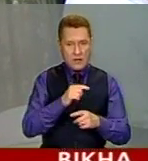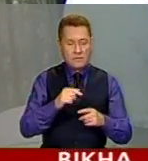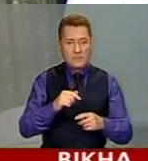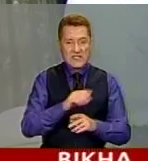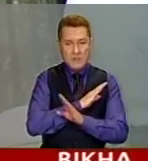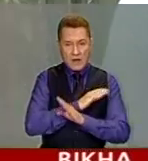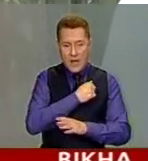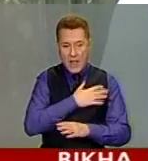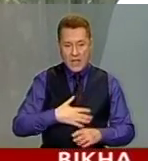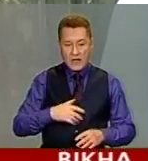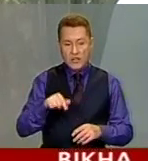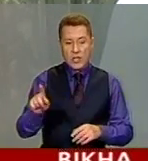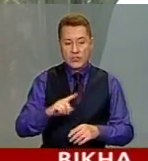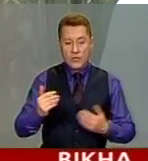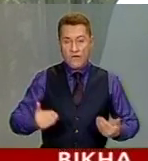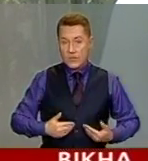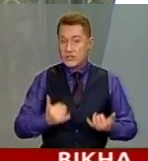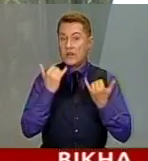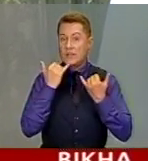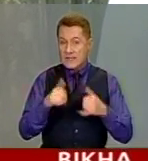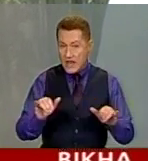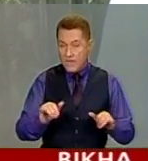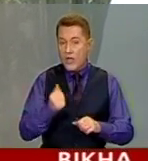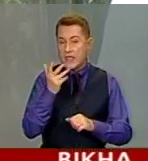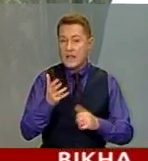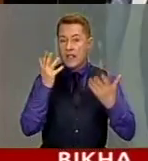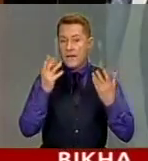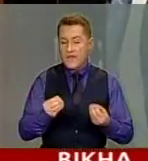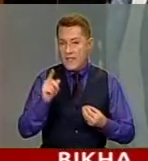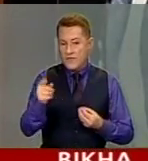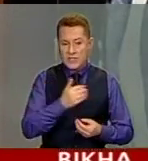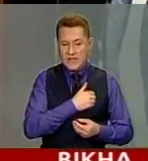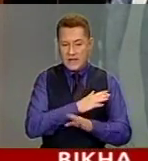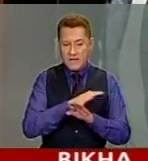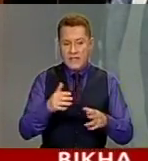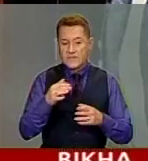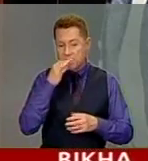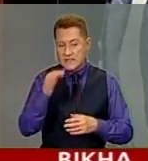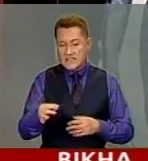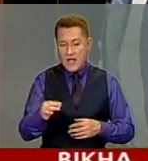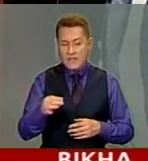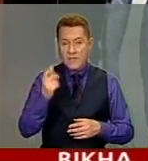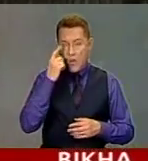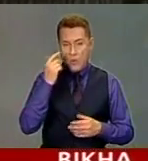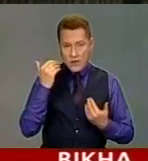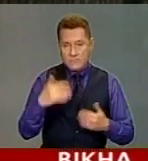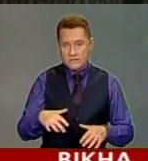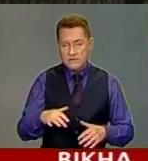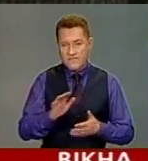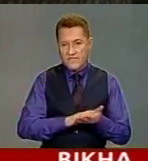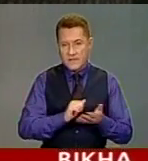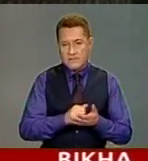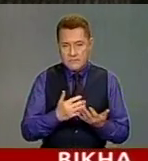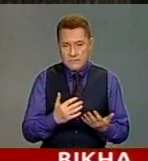ранення. Лікарі кажуть, те, що він вижив, справжнє диво. Та ще кілька день вони не наважувалися йому зізнатися, око Євген втратив. І я